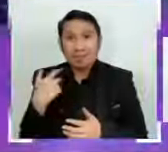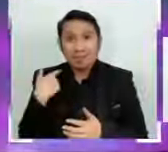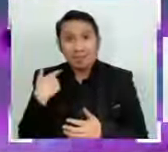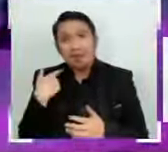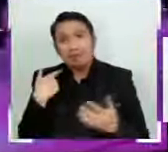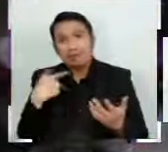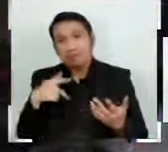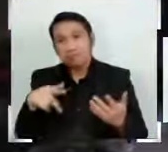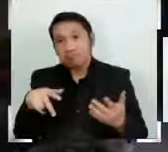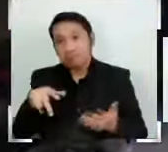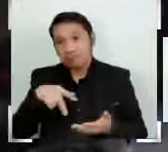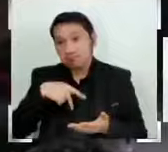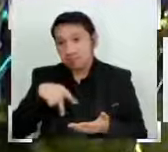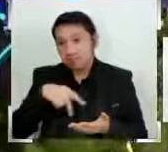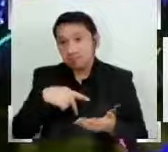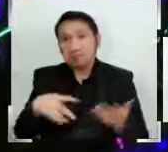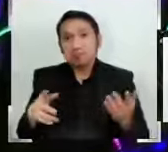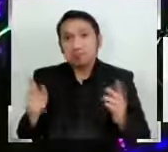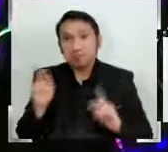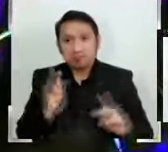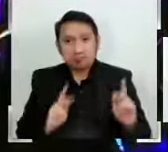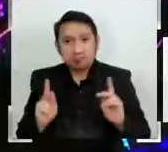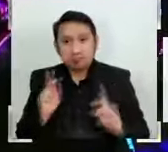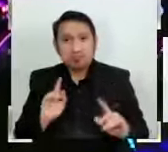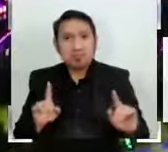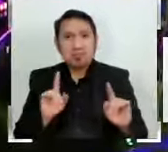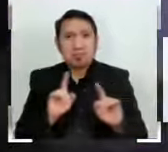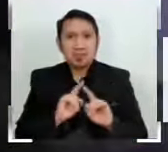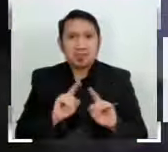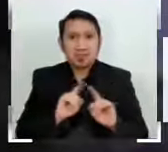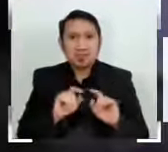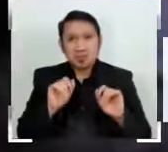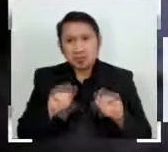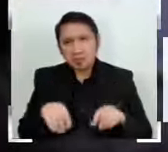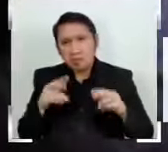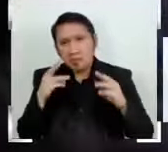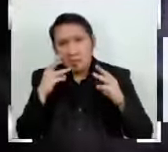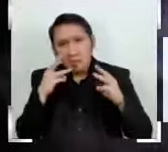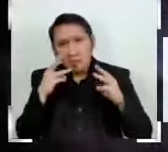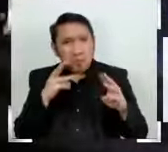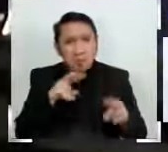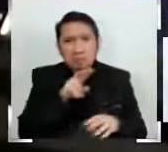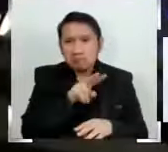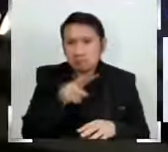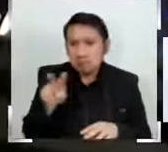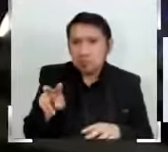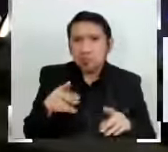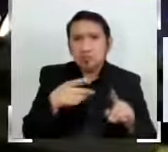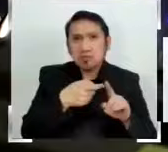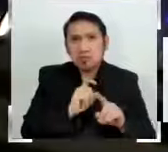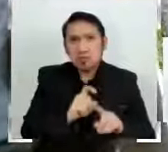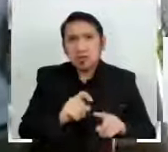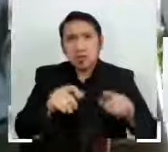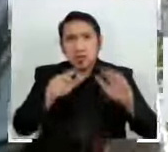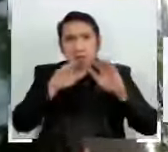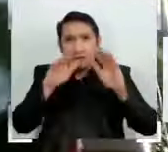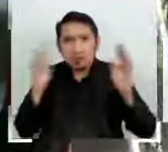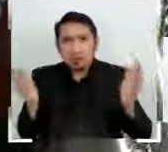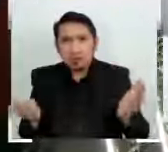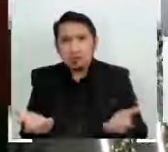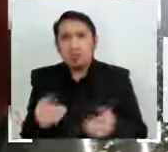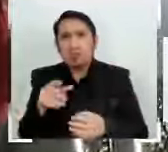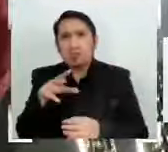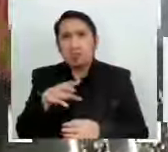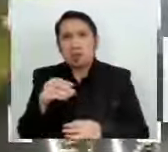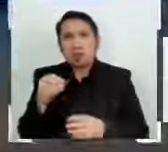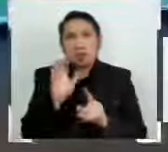circus performance. Iba't ibang atraksyon naman ang makikita rito, mula sa giant coloring floor, heart tower, ang sikat